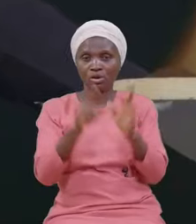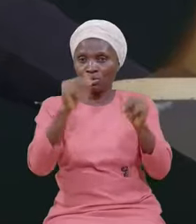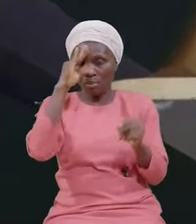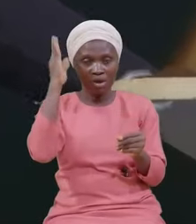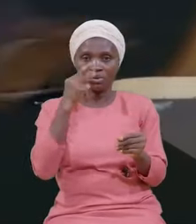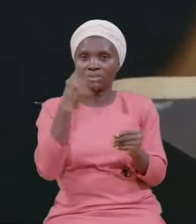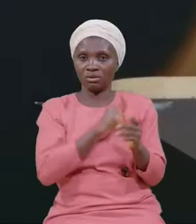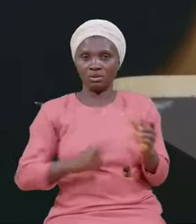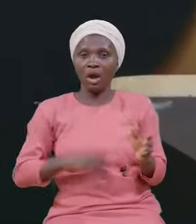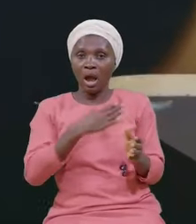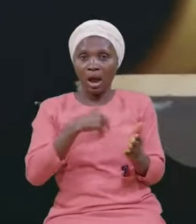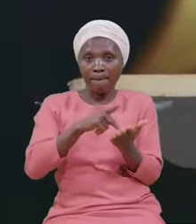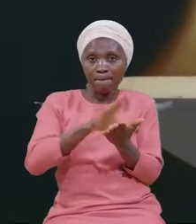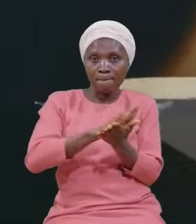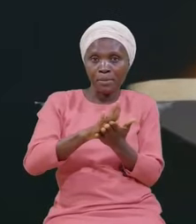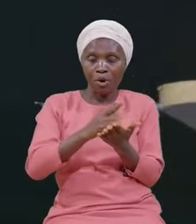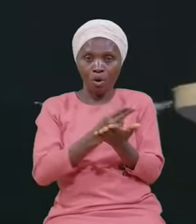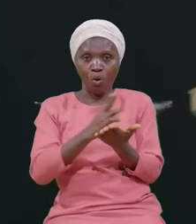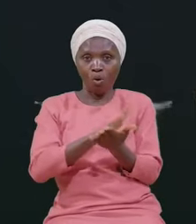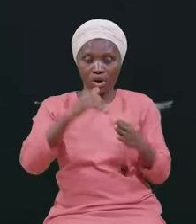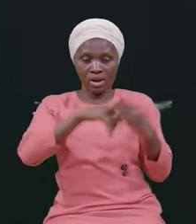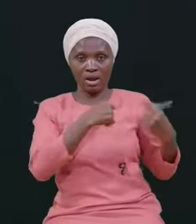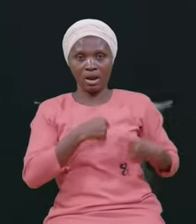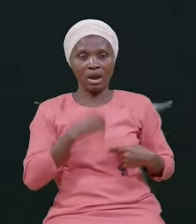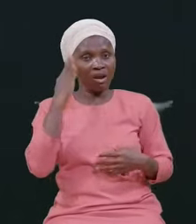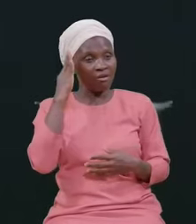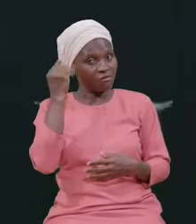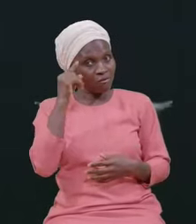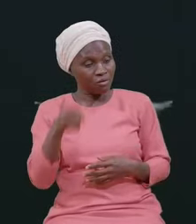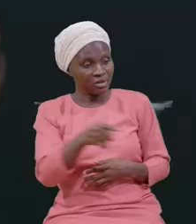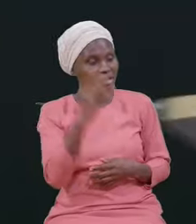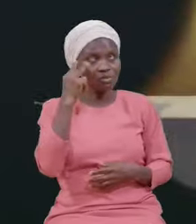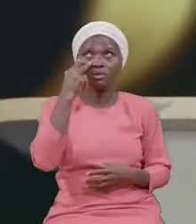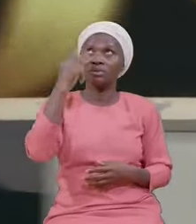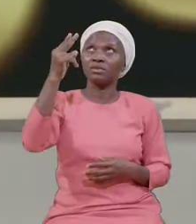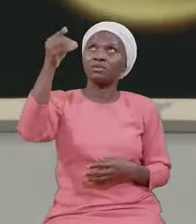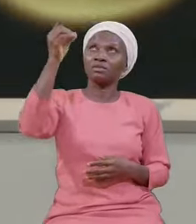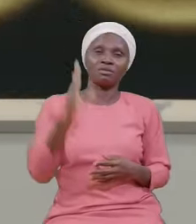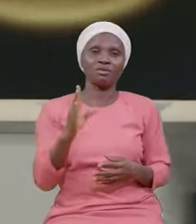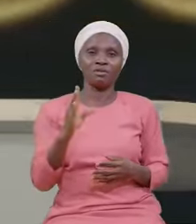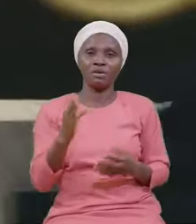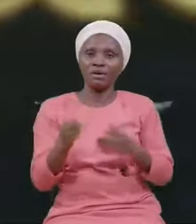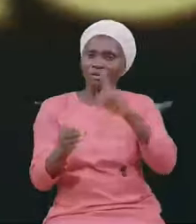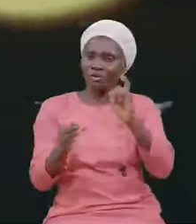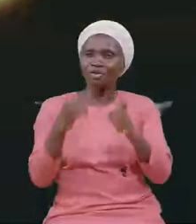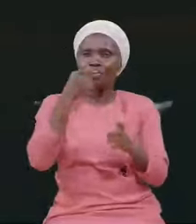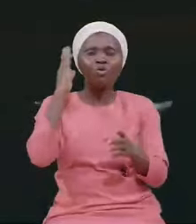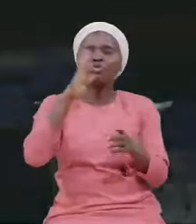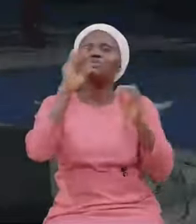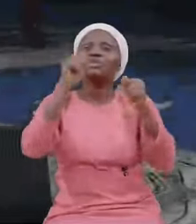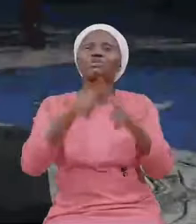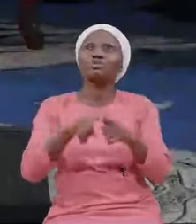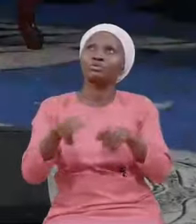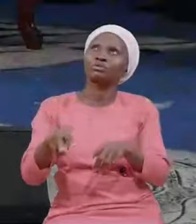Ceux qui sont purs de cœur, ils verront Dieu. Qui pourra monter à la montagne de l'Éternel? Qui